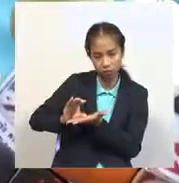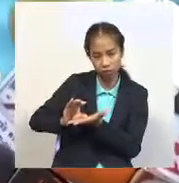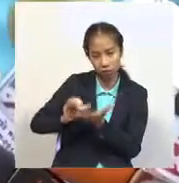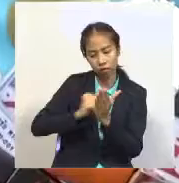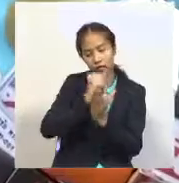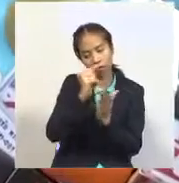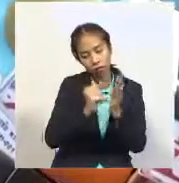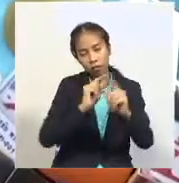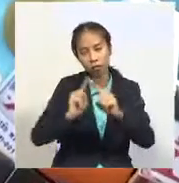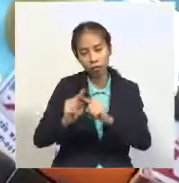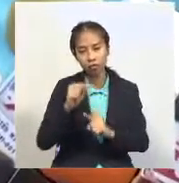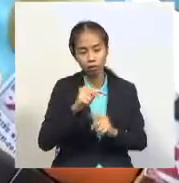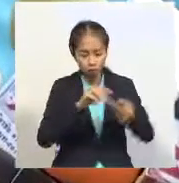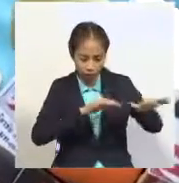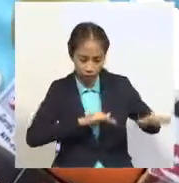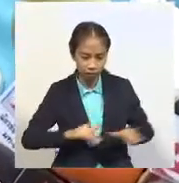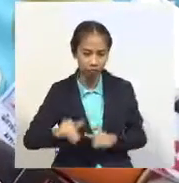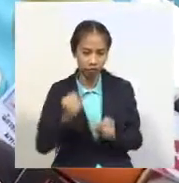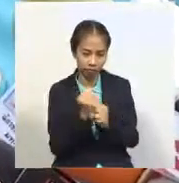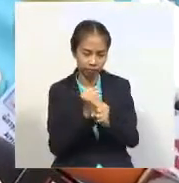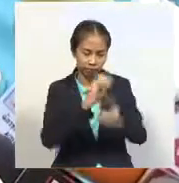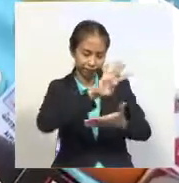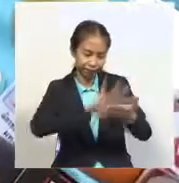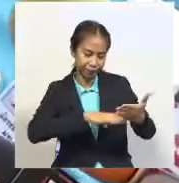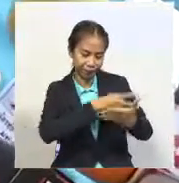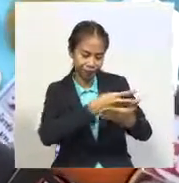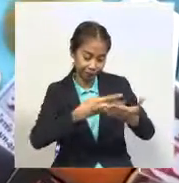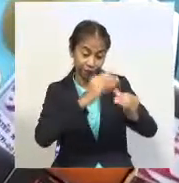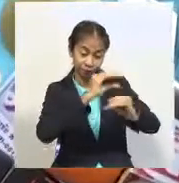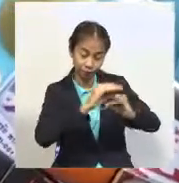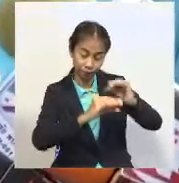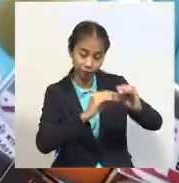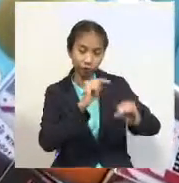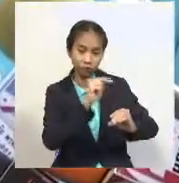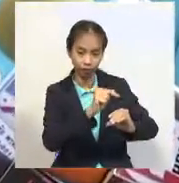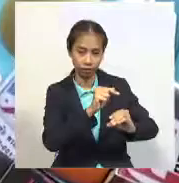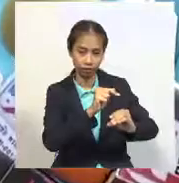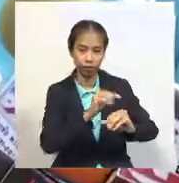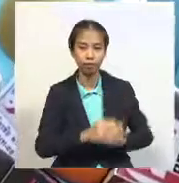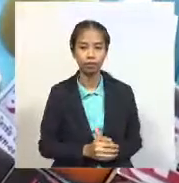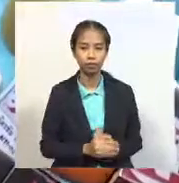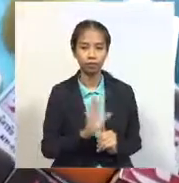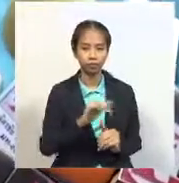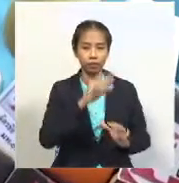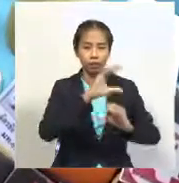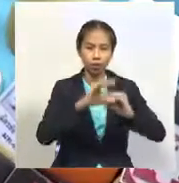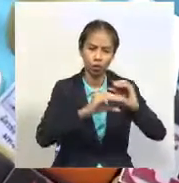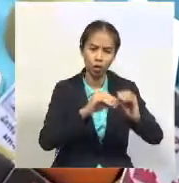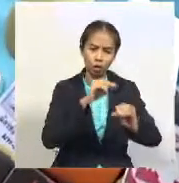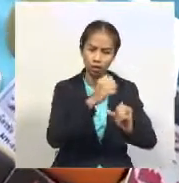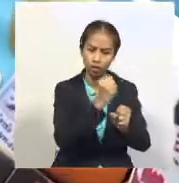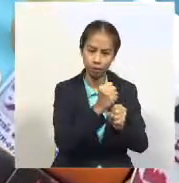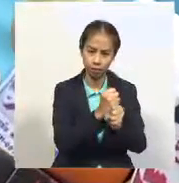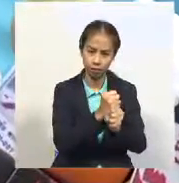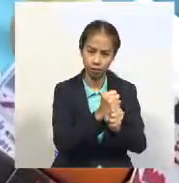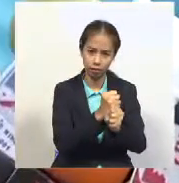จังหวัดต่างๆก็ต้องไปเตรียมการที่จะทําแผนงานโครงการซึ่งก็ต้องเอาแผนงานโครงการจากหน่วยที่เราเรียกว่